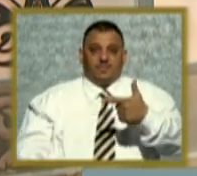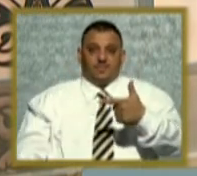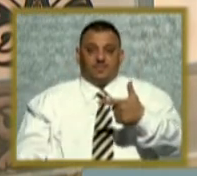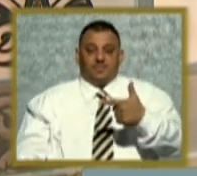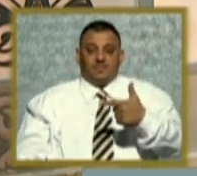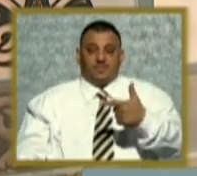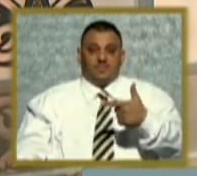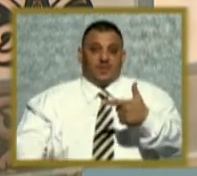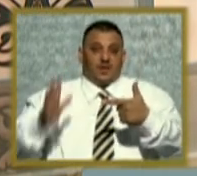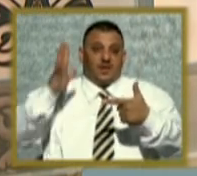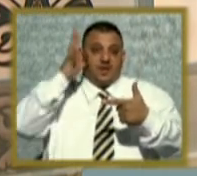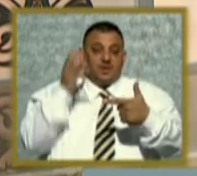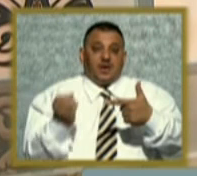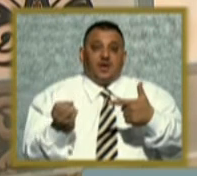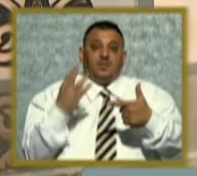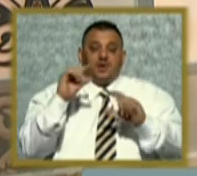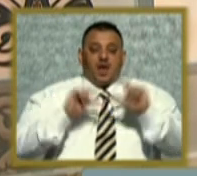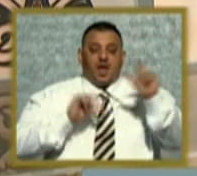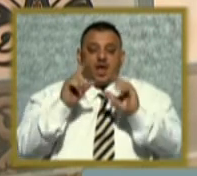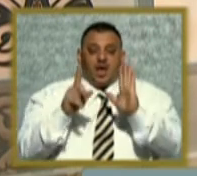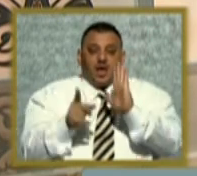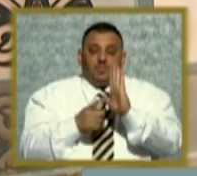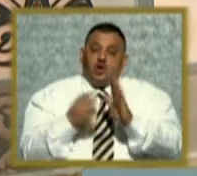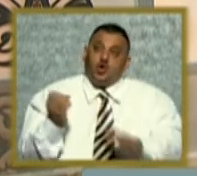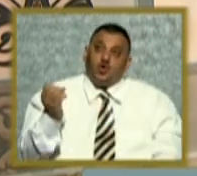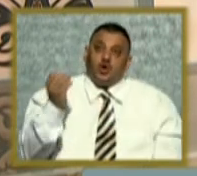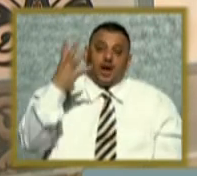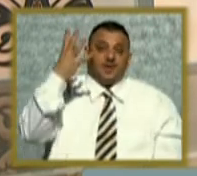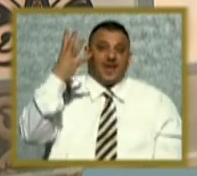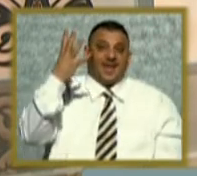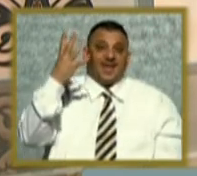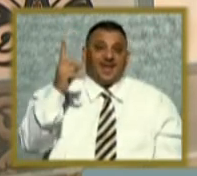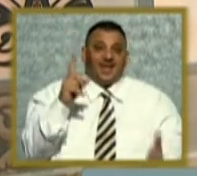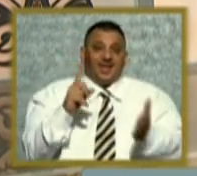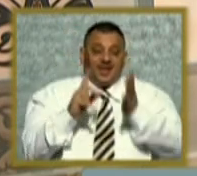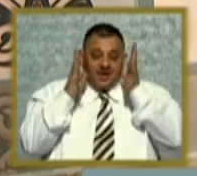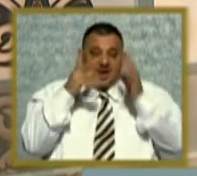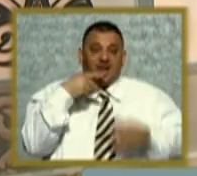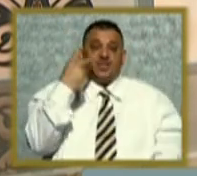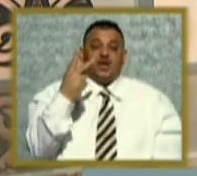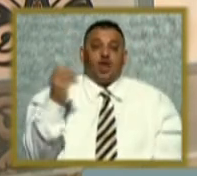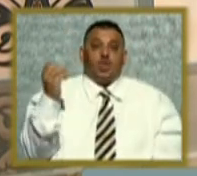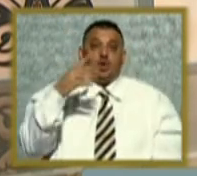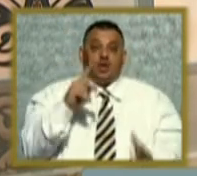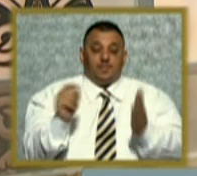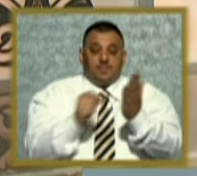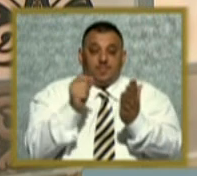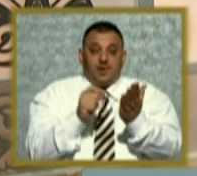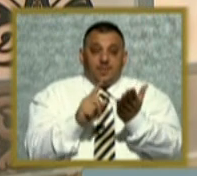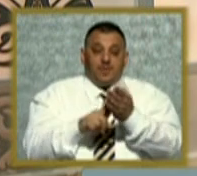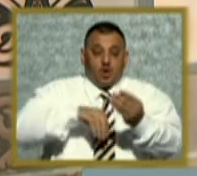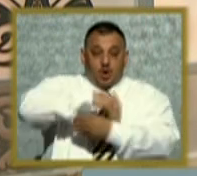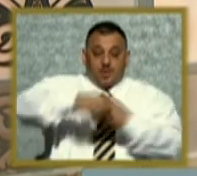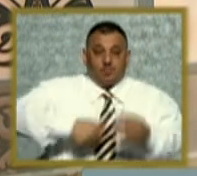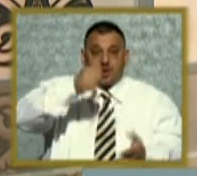صلى المسلم صلاة الصبح وذكر الله تعالى حتى تطلع الشمس ثم صلى ركعتين الضحى كتب له عمره تامه